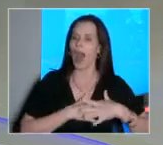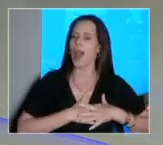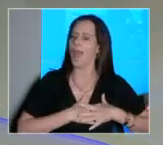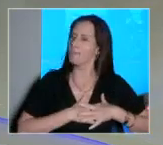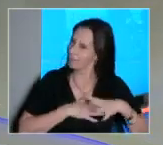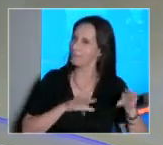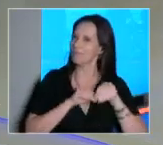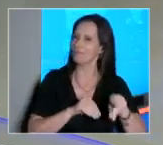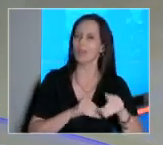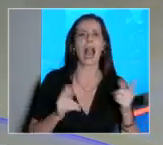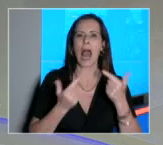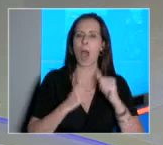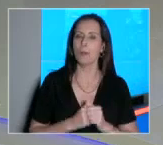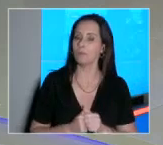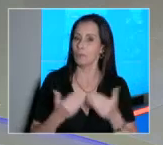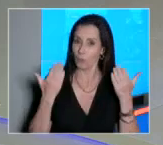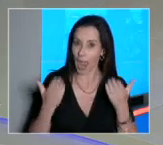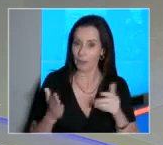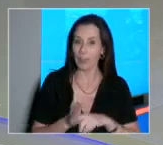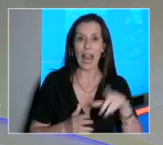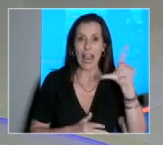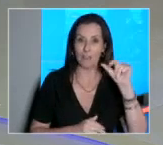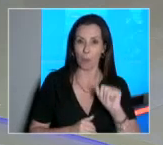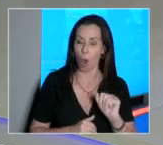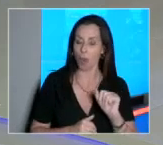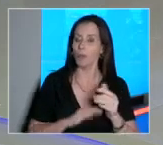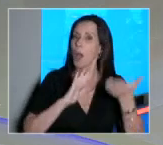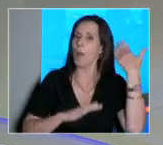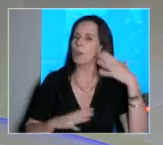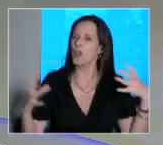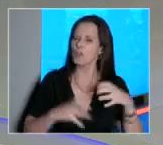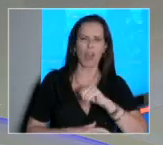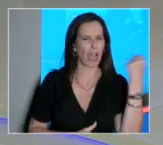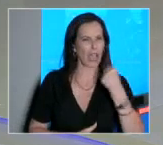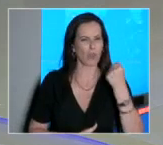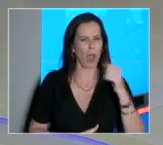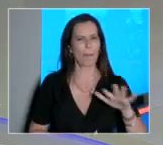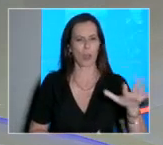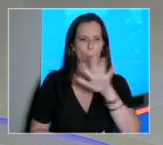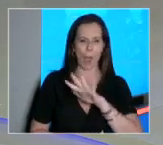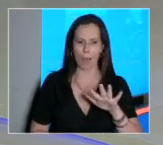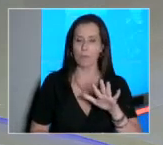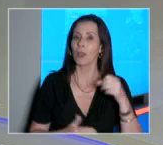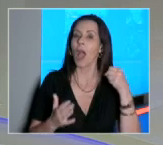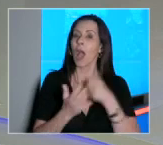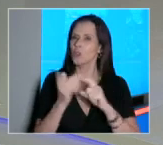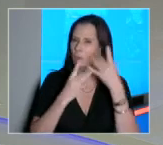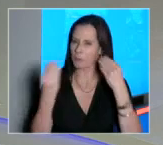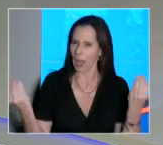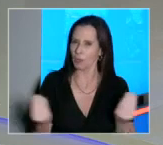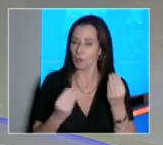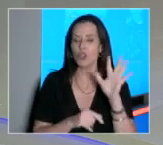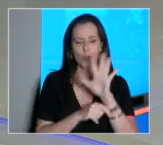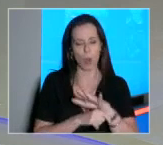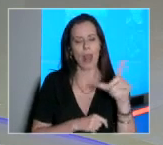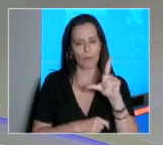היה איתם. למה? ובכן, ליברפול פעם הייתה הקבוצה הכי חזקה באירופה. עד שקרו מספר אירועים